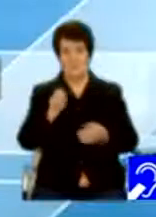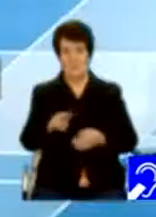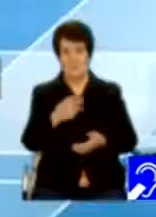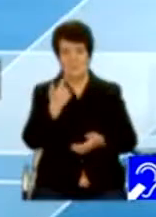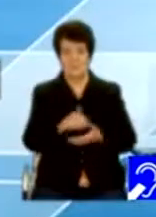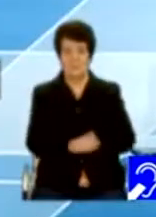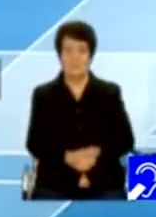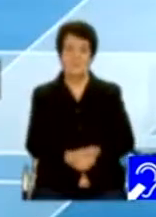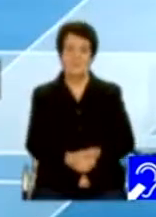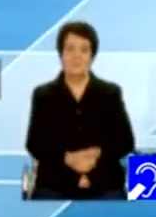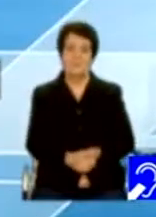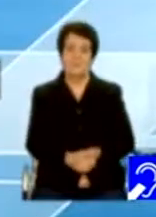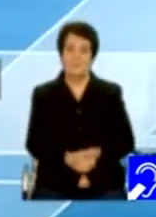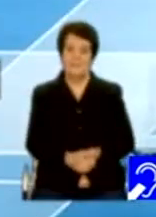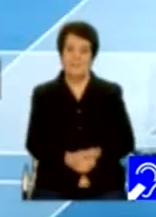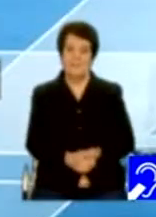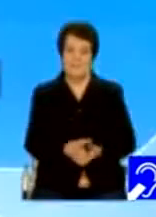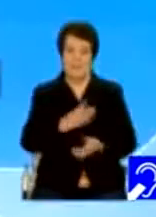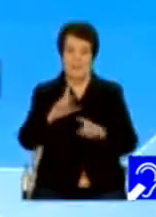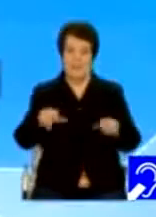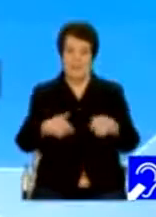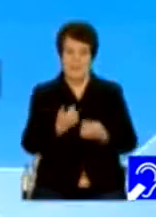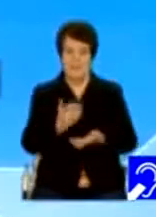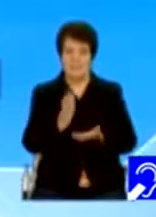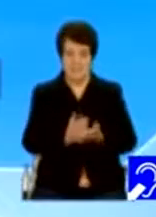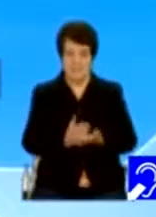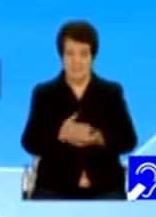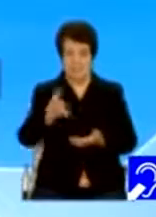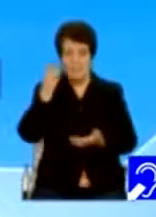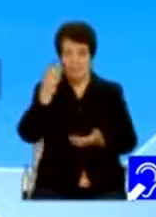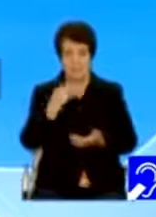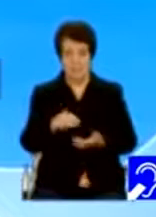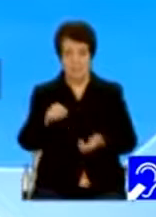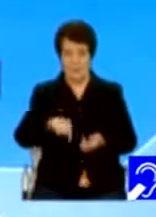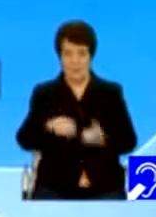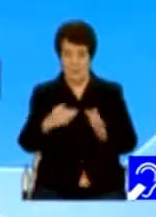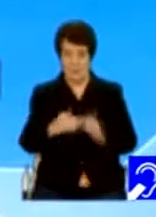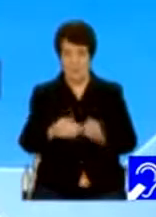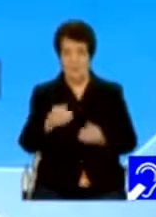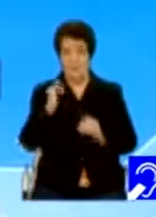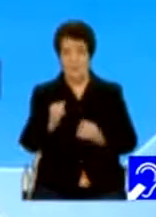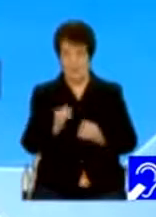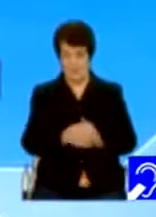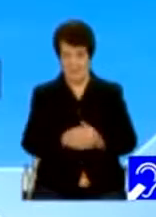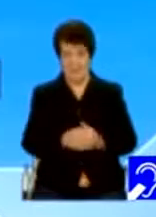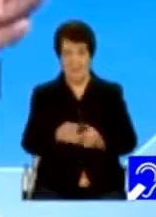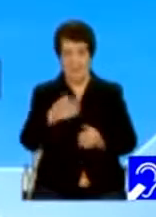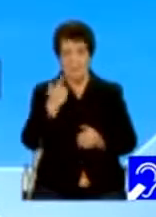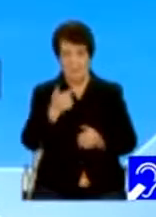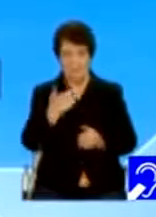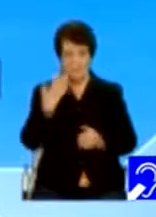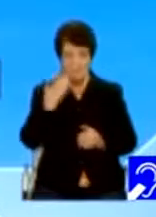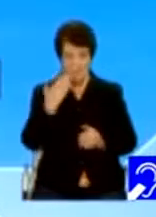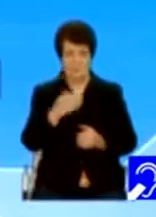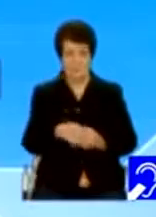incidentul lângă Nistru. Asta demonstrează încă o dată că avem moldoveni la noi acasă care sunt mai răi decât ocupanți. Câți vorbitori din moldovenească, de română, de